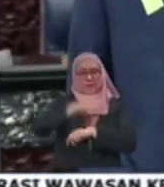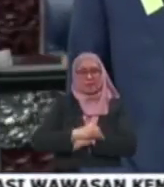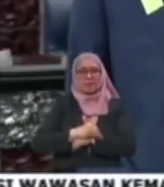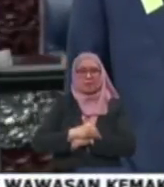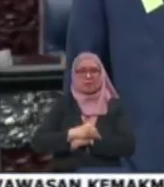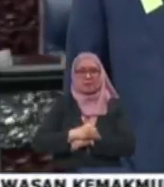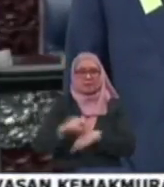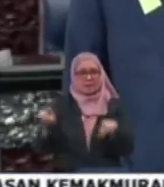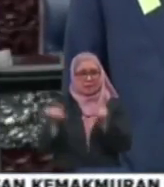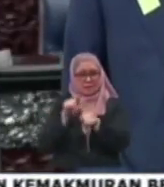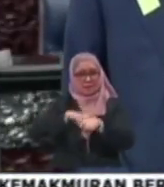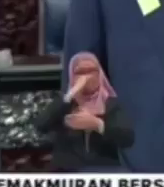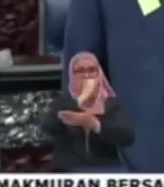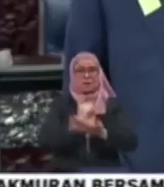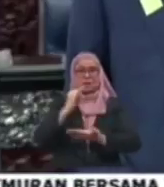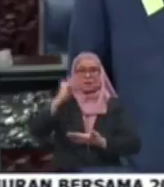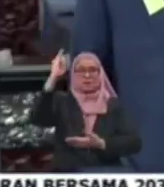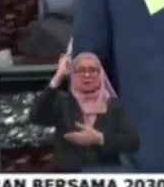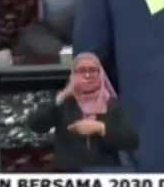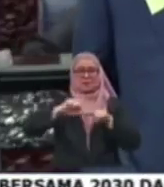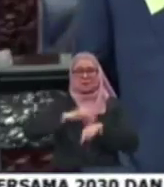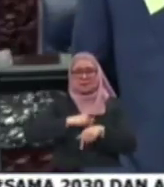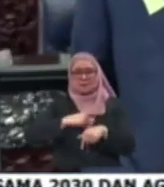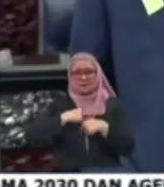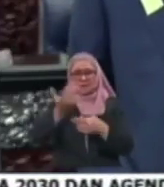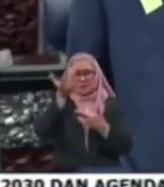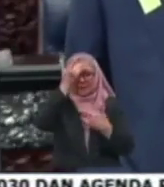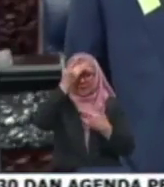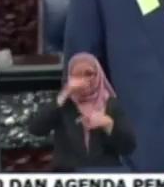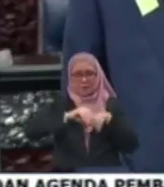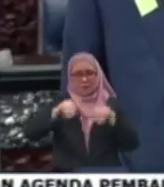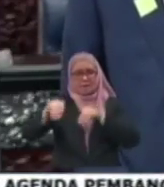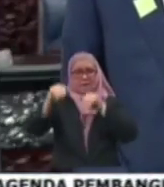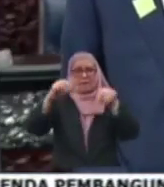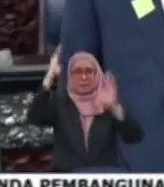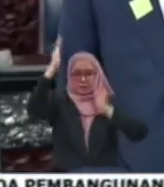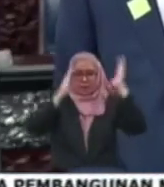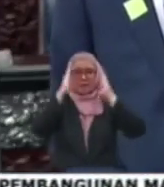Malaysia akan dibina di Bandar Enstek Negeri Sembilan pada tahun